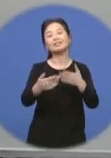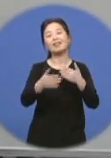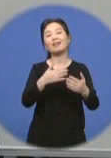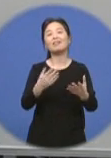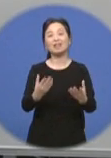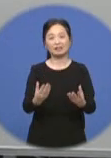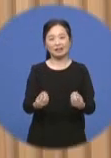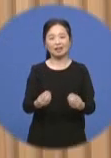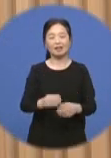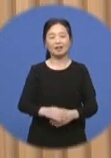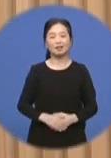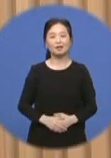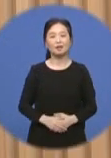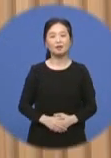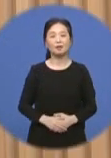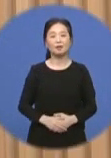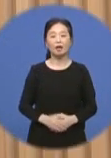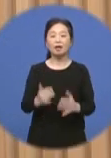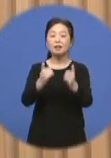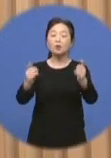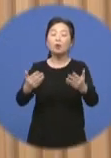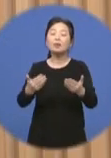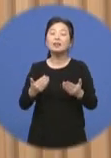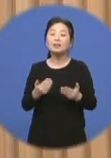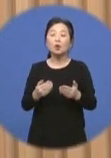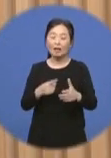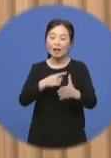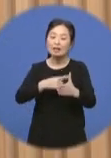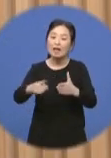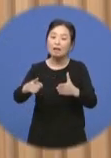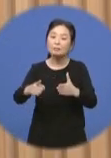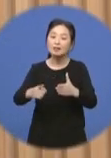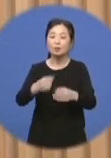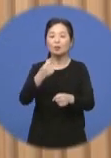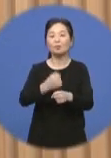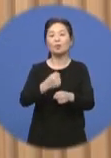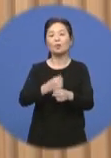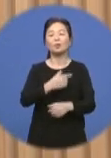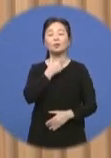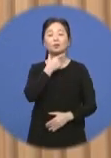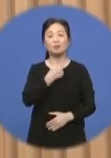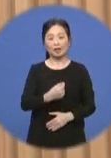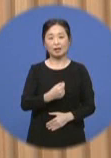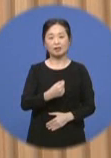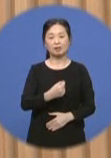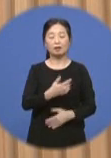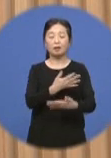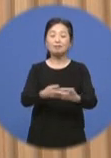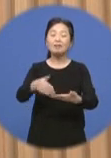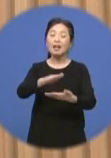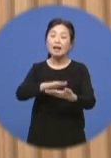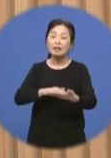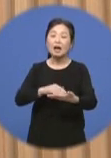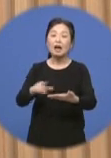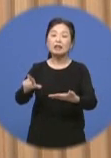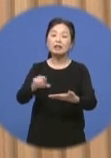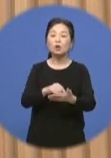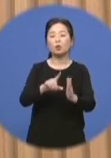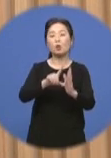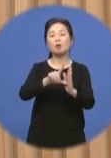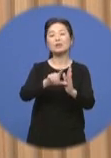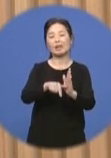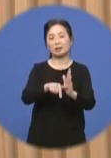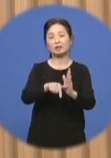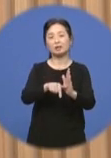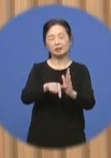ふうに思います。 人に必要とされるようなウェブサービスは作っていきたいなと思うんですけど、やっぱりデータ利用の時代、そのデータ